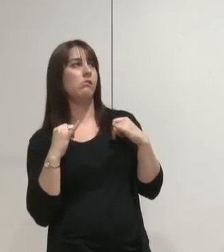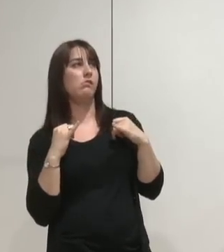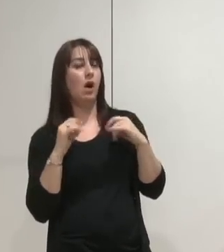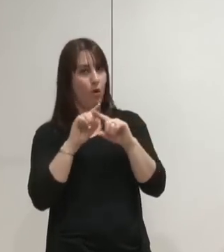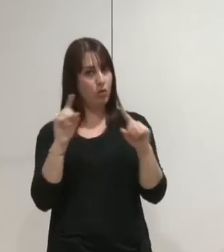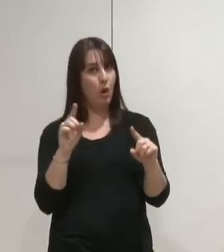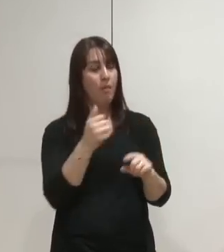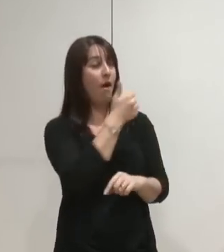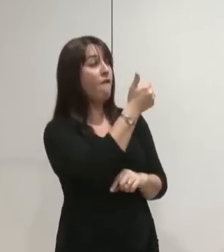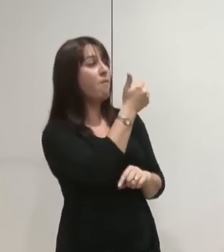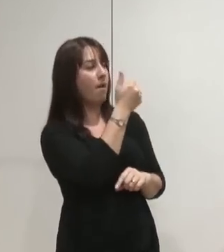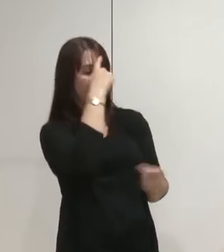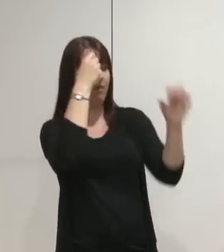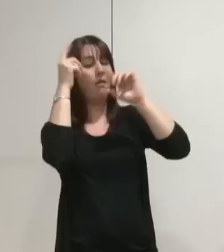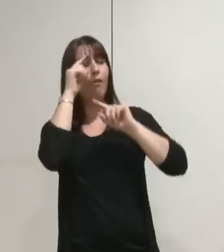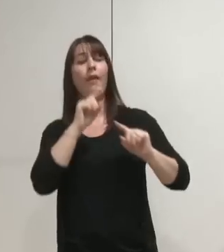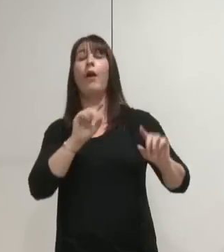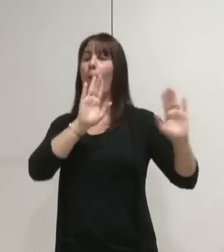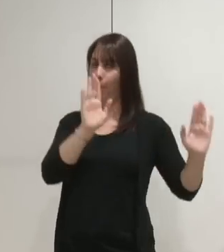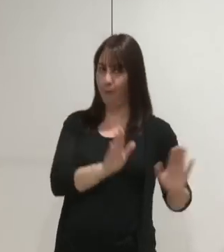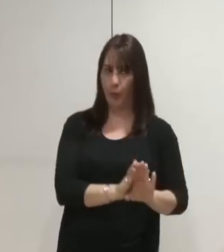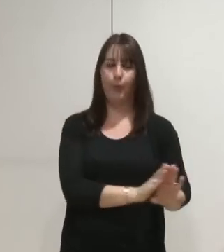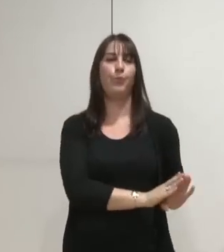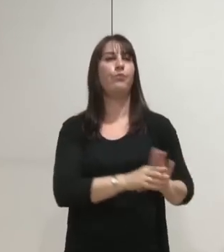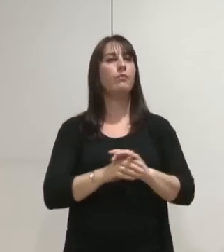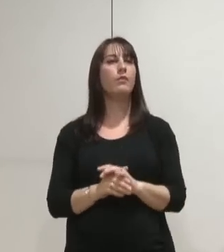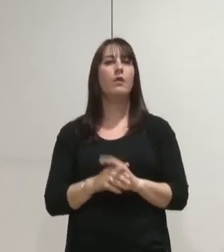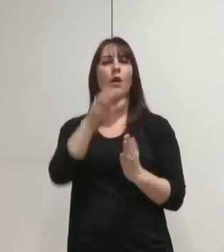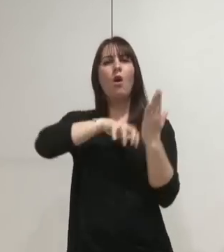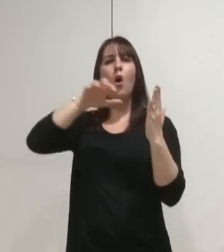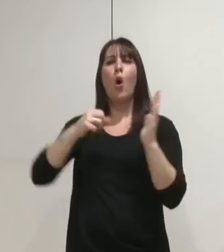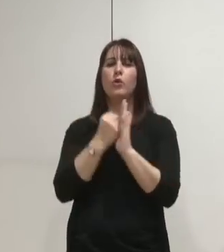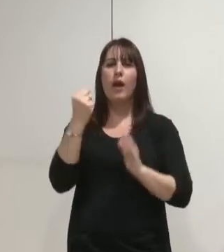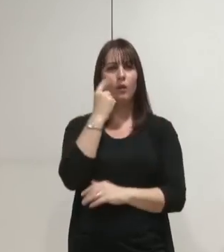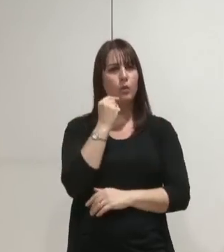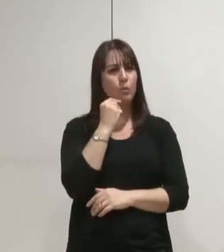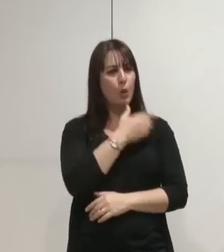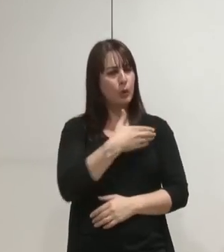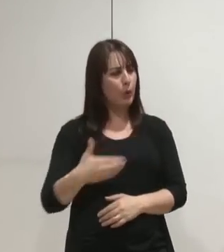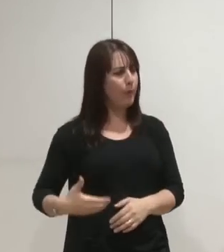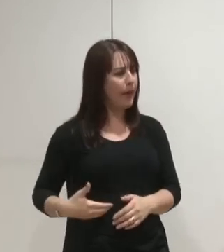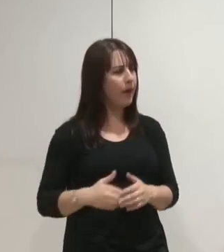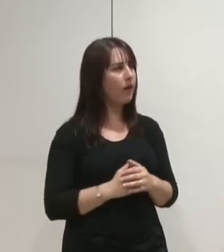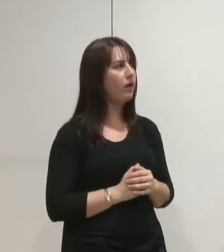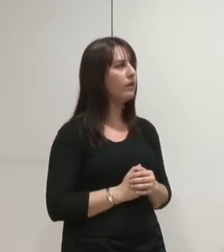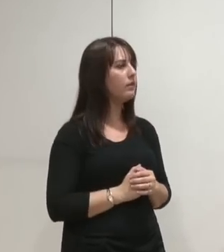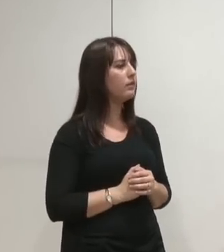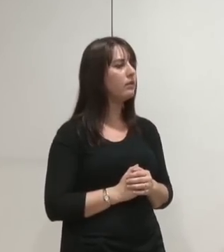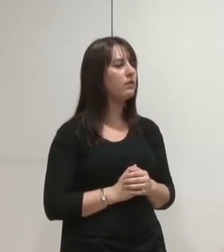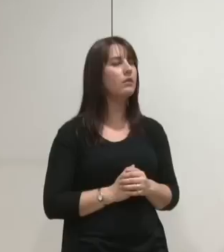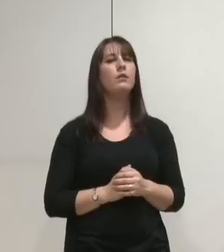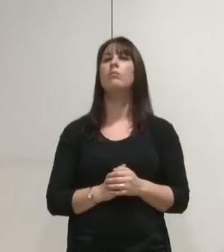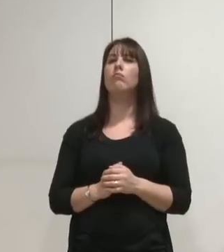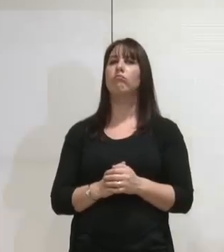vis-à-vis de vos propos pour en revenir au rendu acte Monsieur le Maire vous avez vous